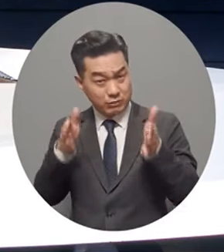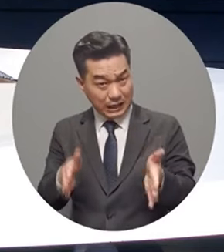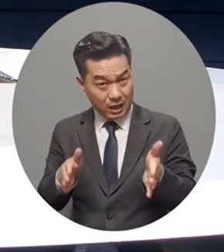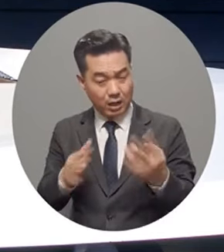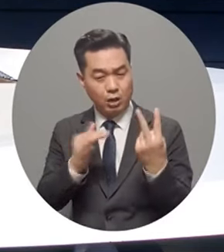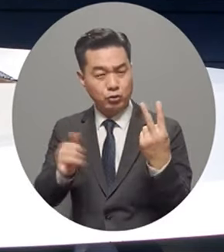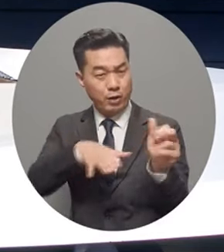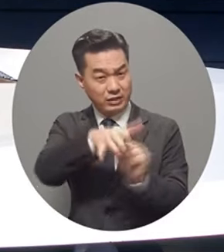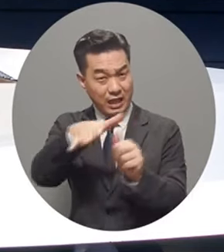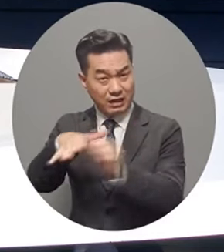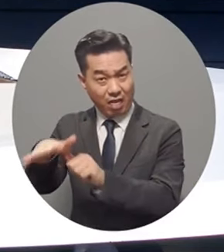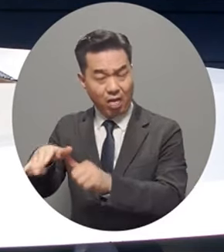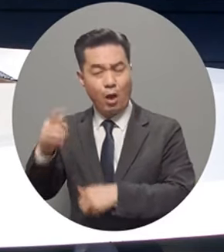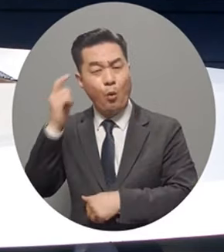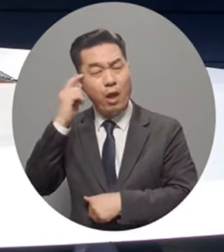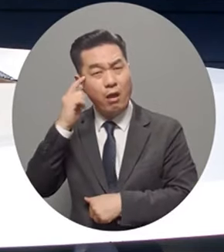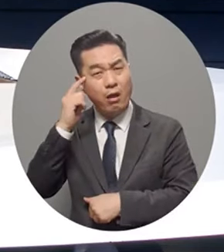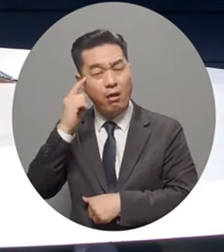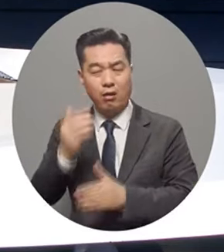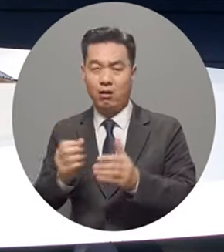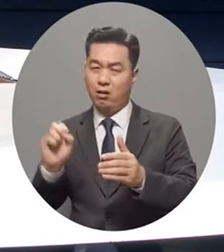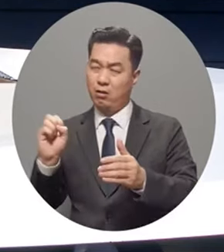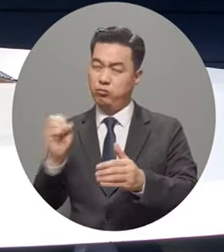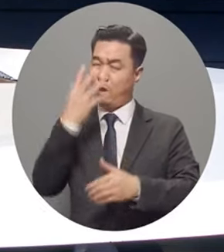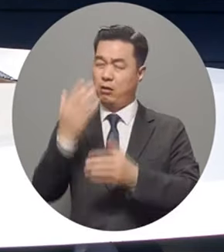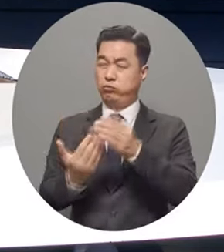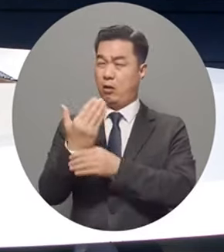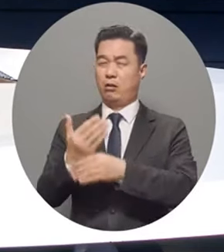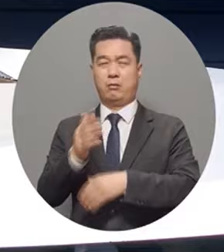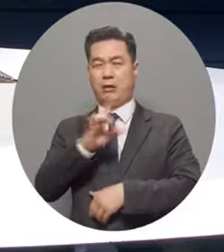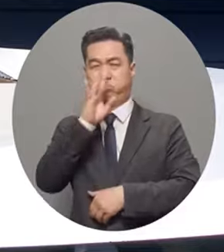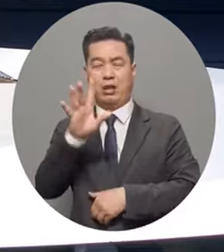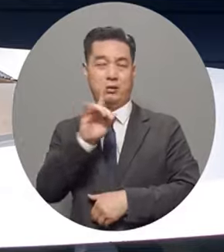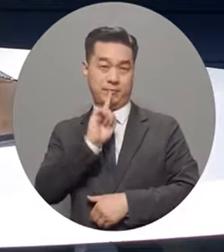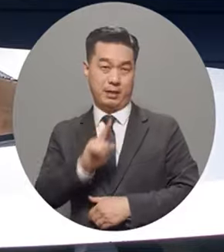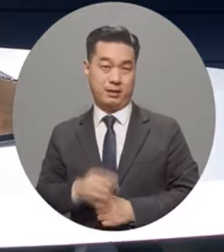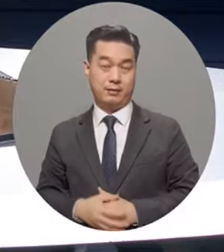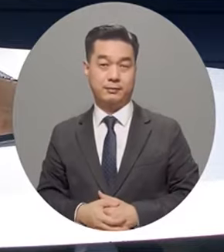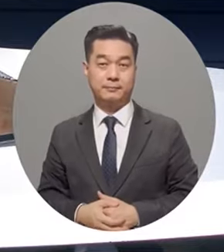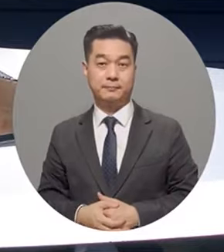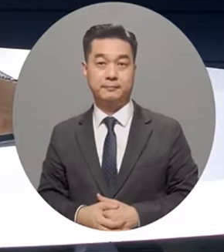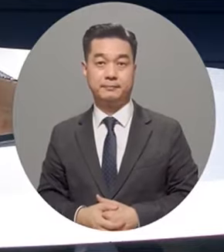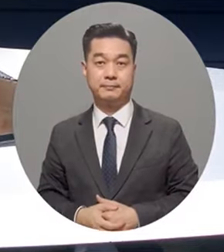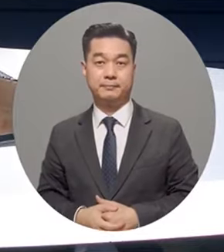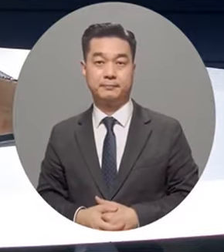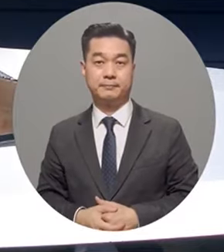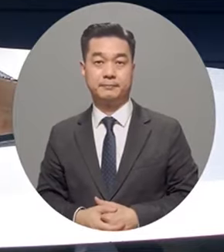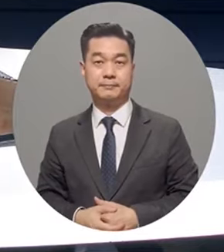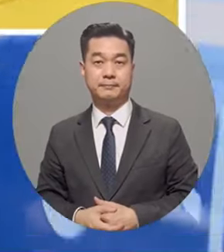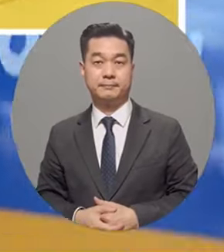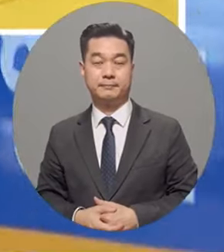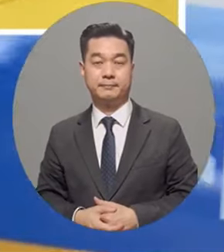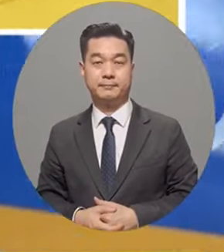명이나 살해한 짓이 어떻게 우발적인 것이겠냐고 반문했습니다. 이혜리 기자의 보도입니다.